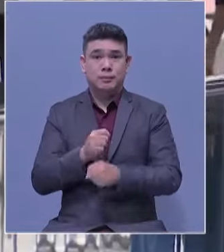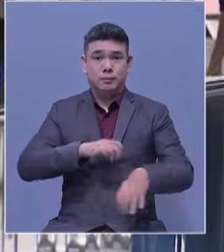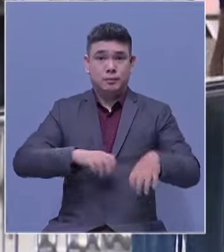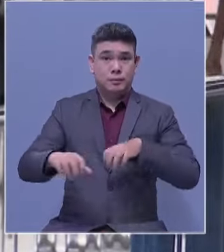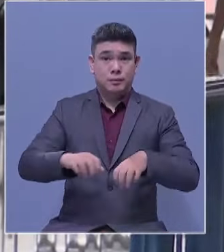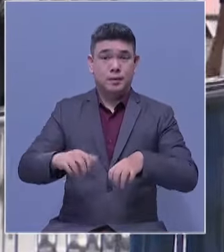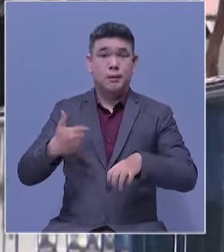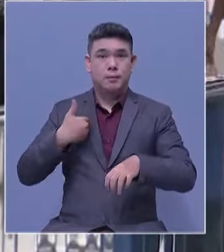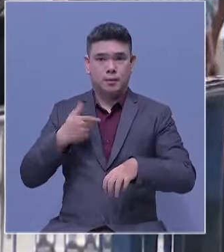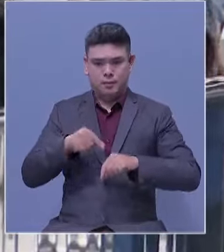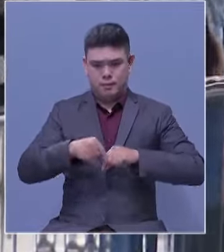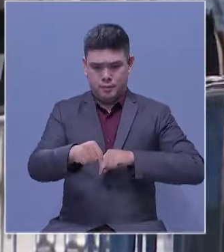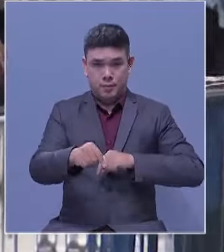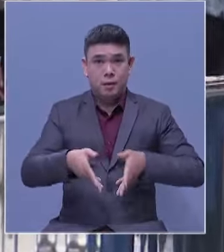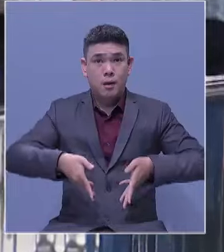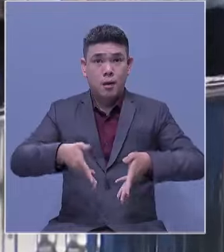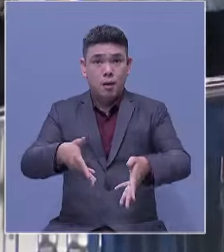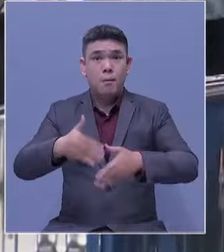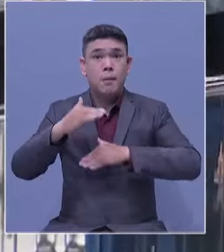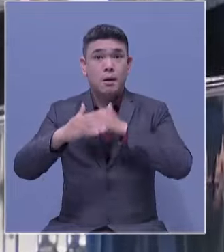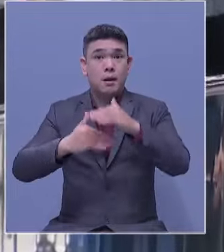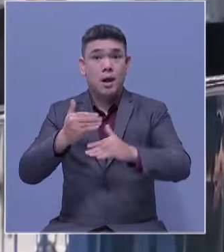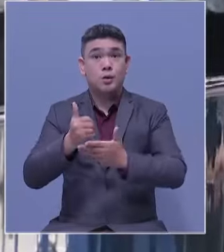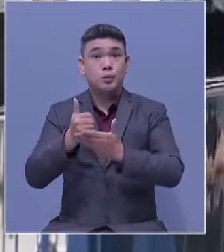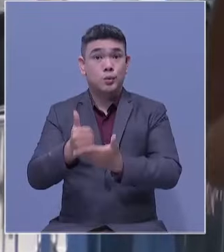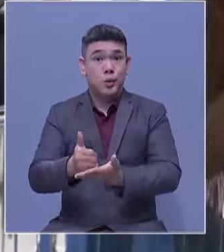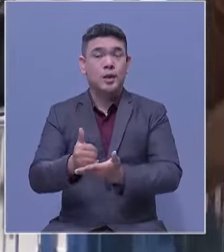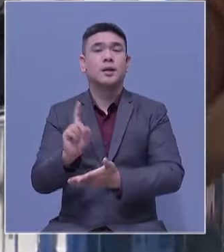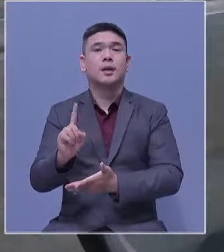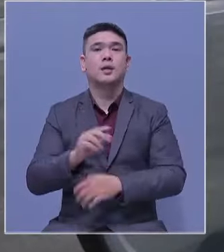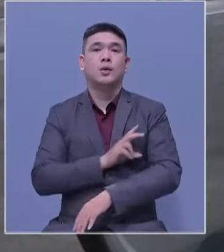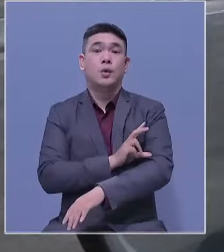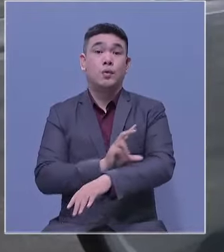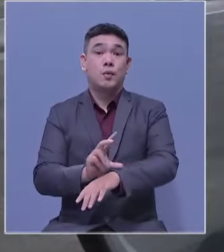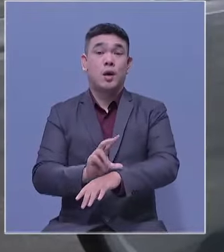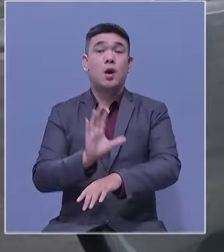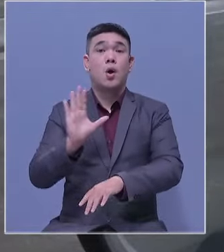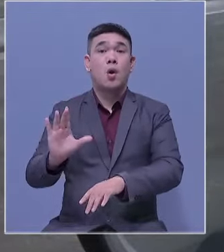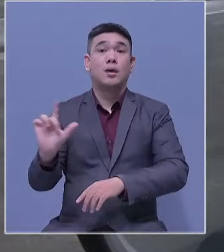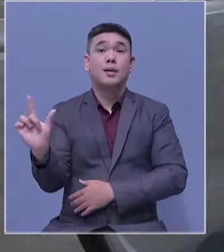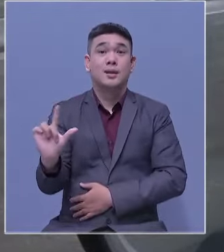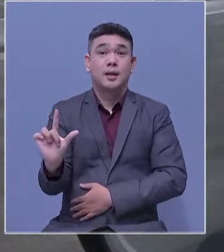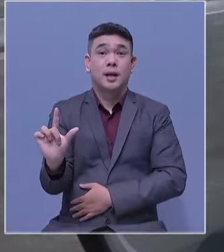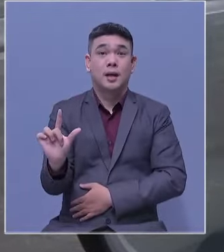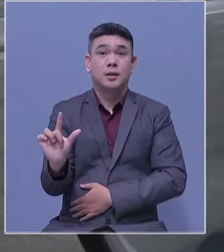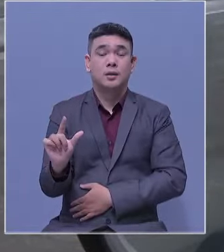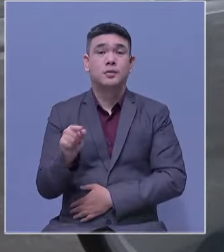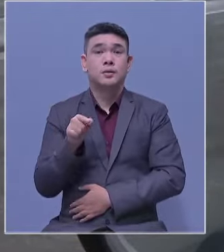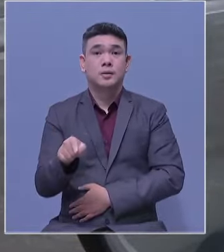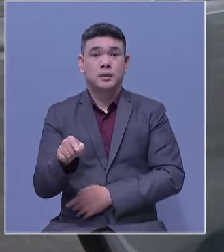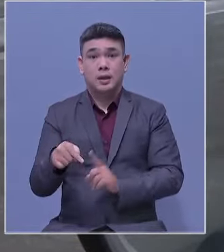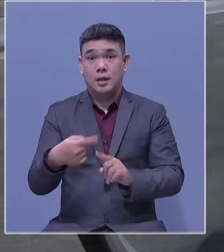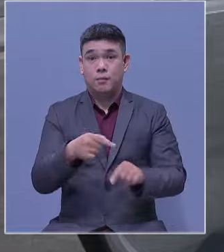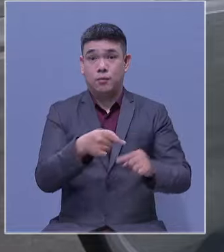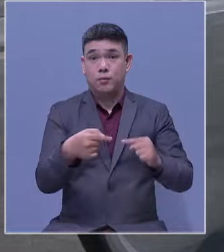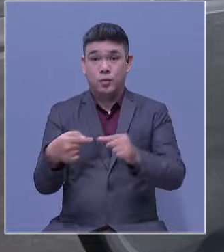ทางที่ต้องพัฒนาทางเชื่อมในลักษณะนี้ก็คือบริเวณรถไฟฟ้าสายสีเหลืองสถานีหัวหมากกับ